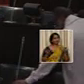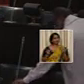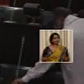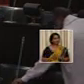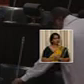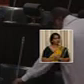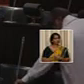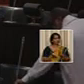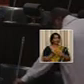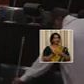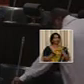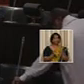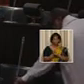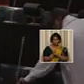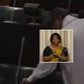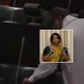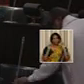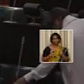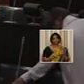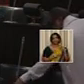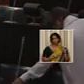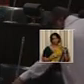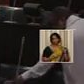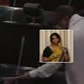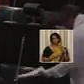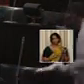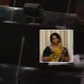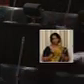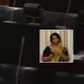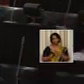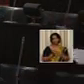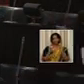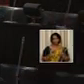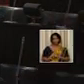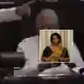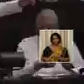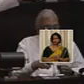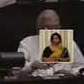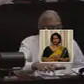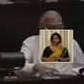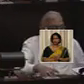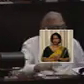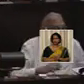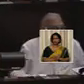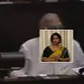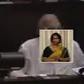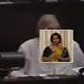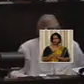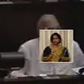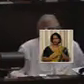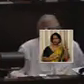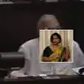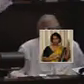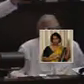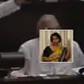ඉල්ලලා තියෙනවා ආම ලියාපදිංචි වෙලා තියෙන්නේ අඩු ප්‍රමාණයක් මේ මේ මේ සඳහා ලියාපදිංචි වෙලා තියෙන්නේ හරි මට ඒ ප්‍රමාණවත් අපේ මන්ත්‍රීවරු දෙන්නෙක්